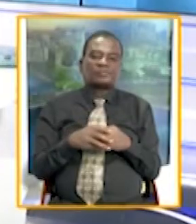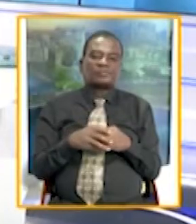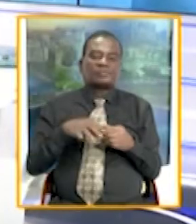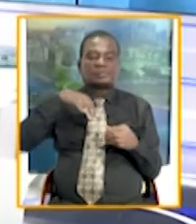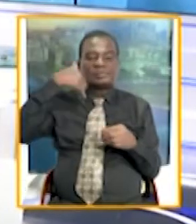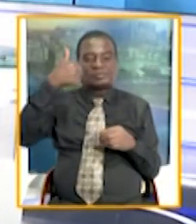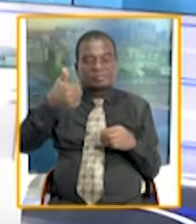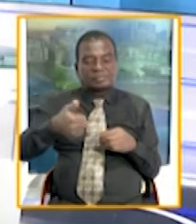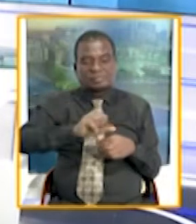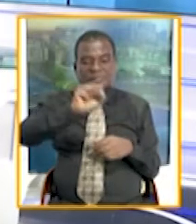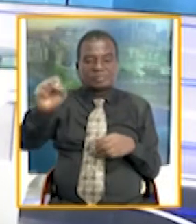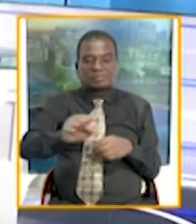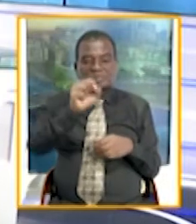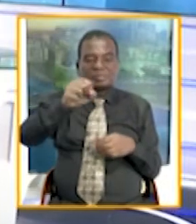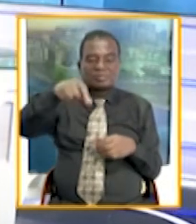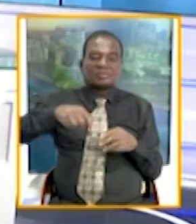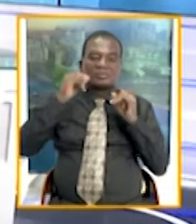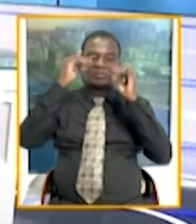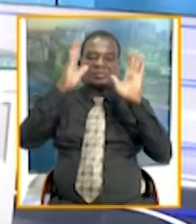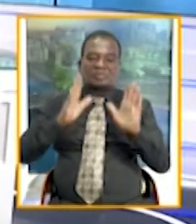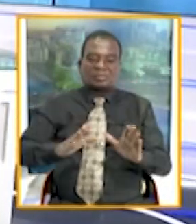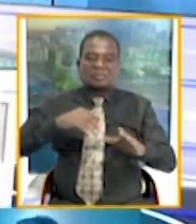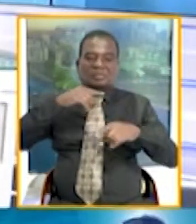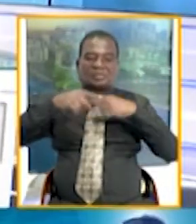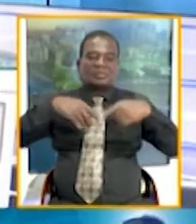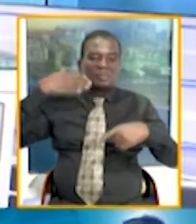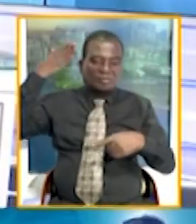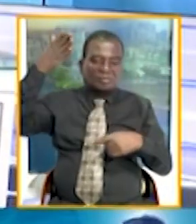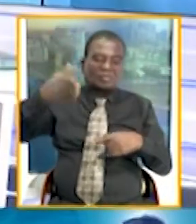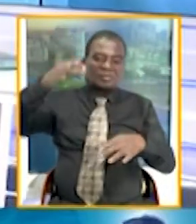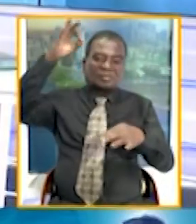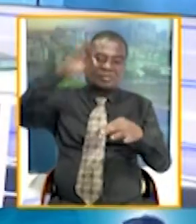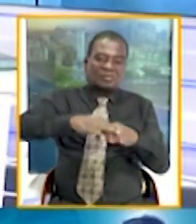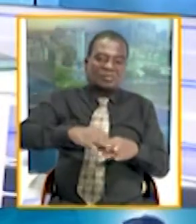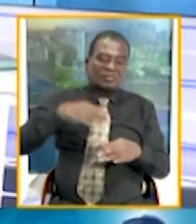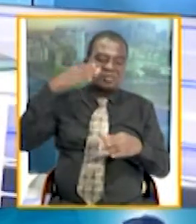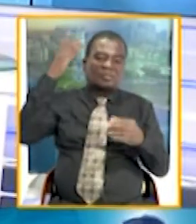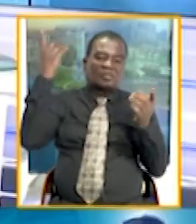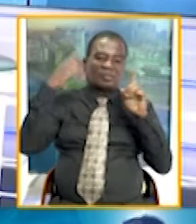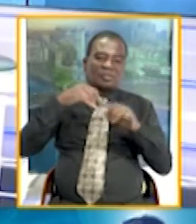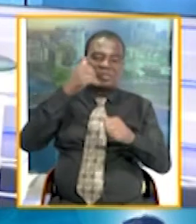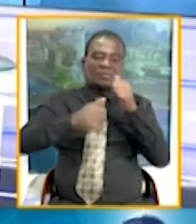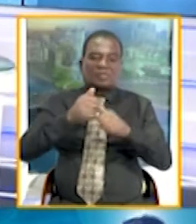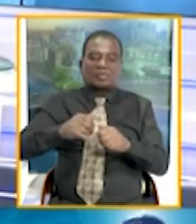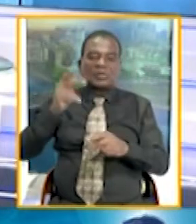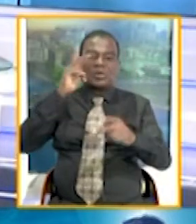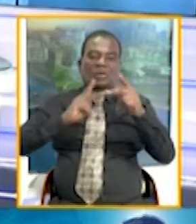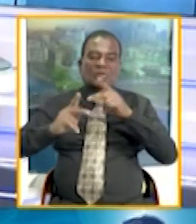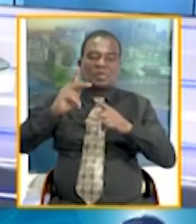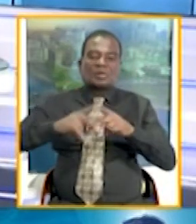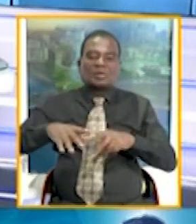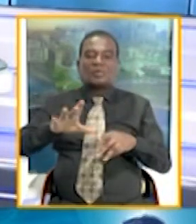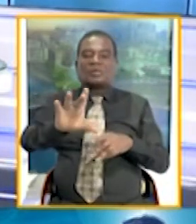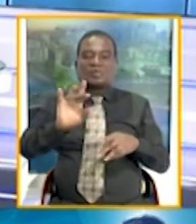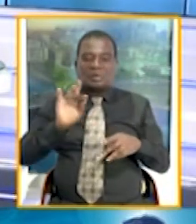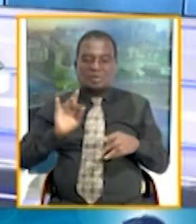demain, samedi, que les Ivoiriens se rendront aux urnes pour voter. Un vote à l'issue duquel le peuple va désigner ses représentants à